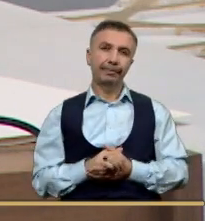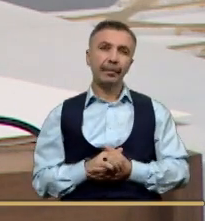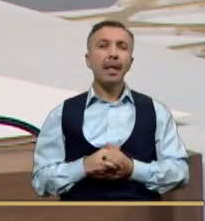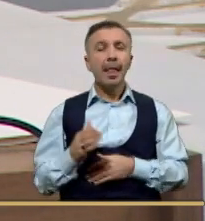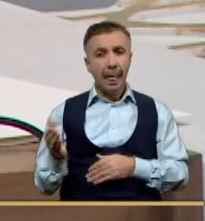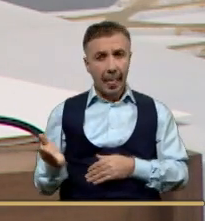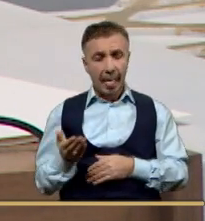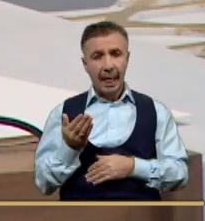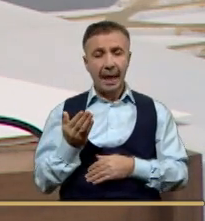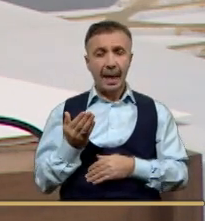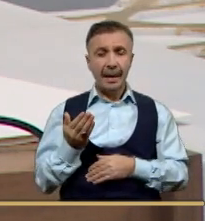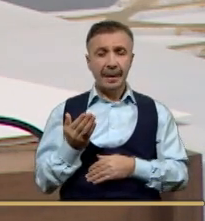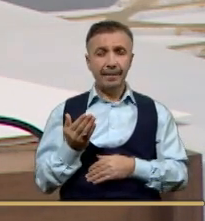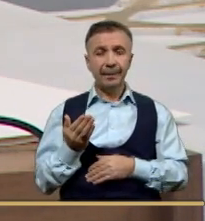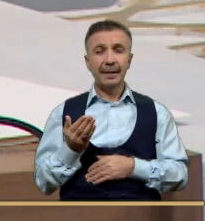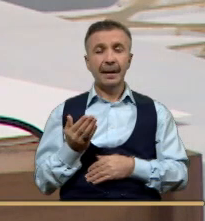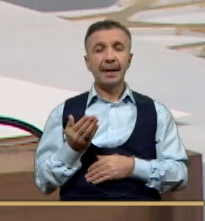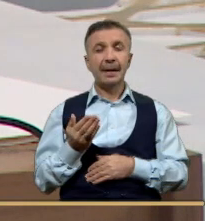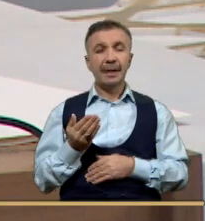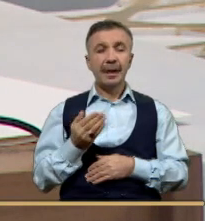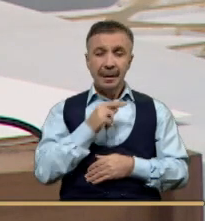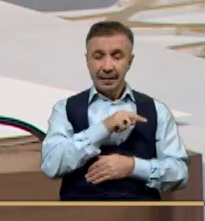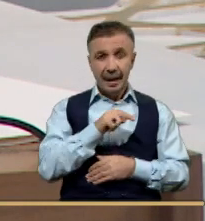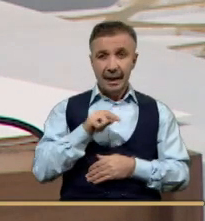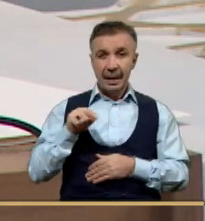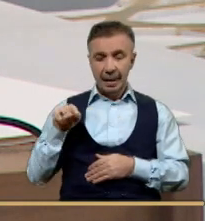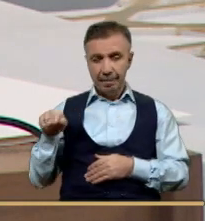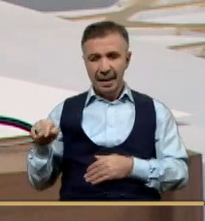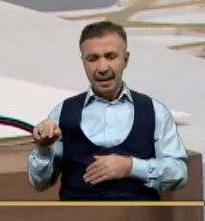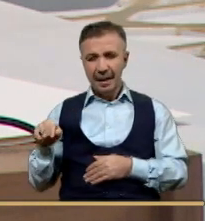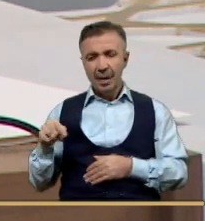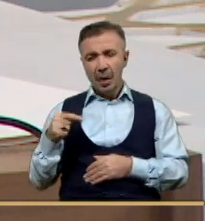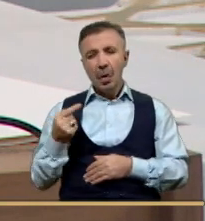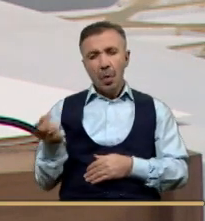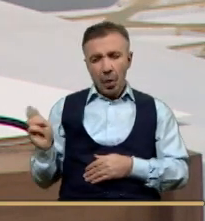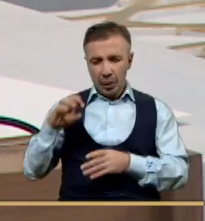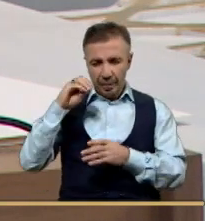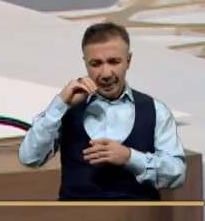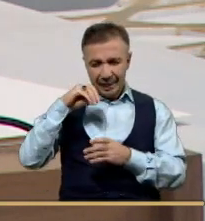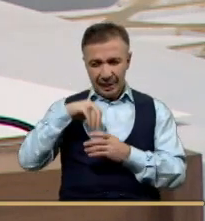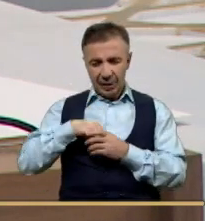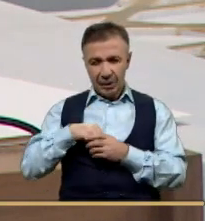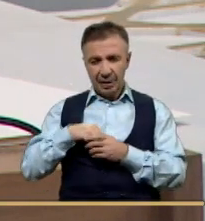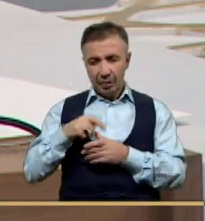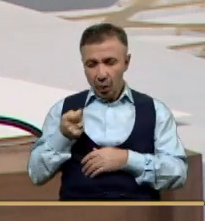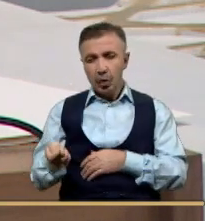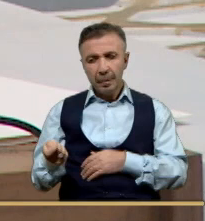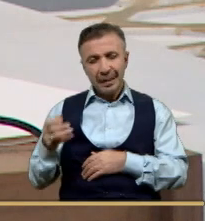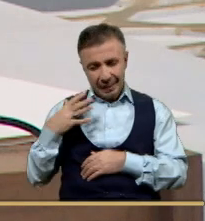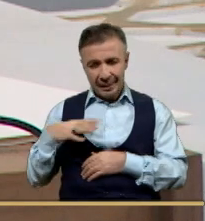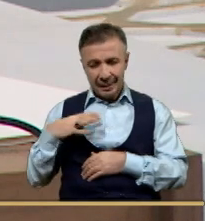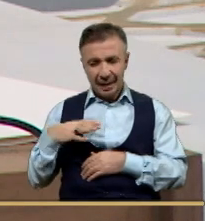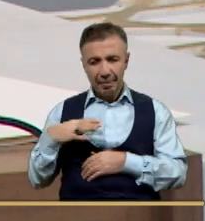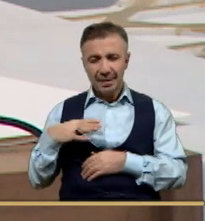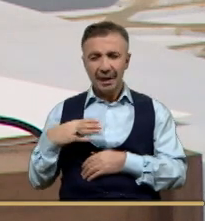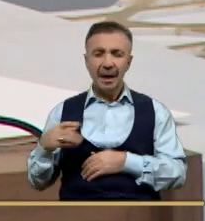Eğer sen beni öldürmek için elini bana uzatırsan, ben sana karşılık vermem. Ben